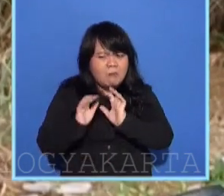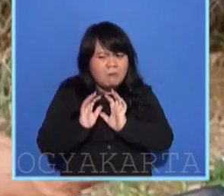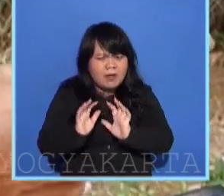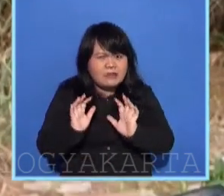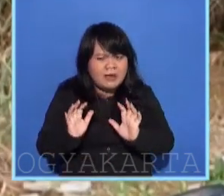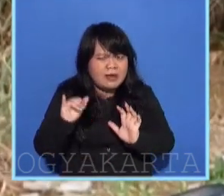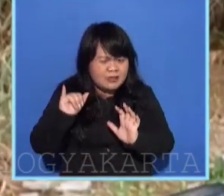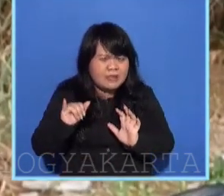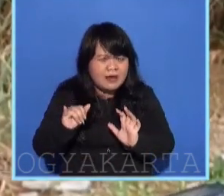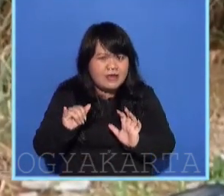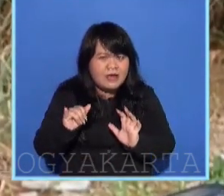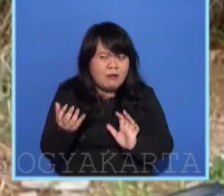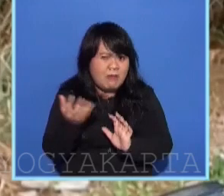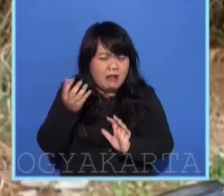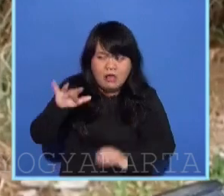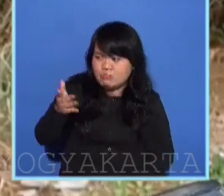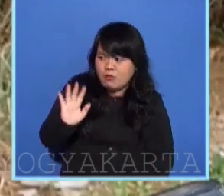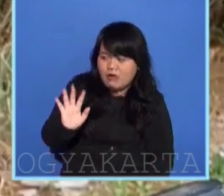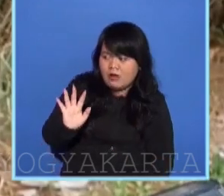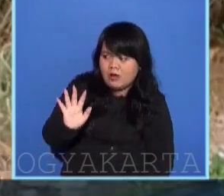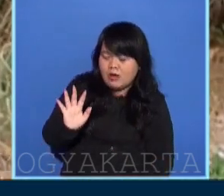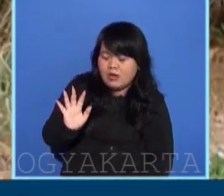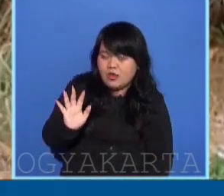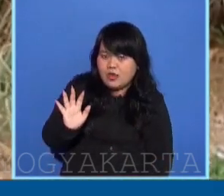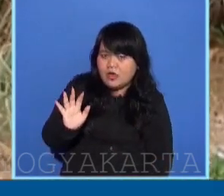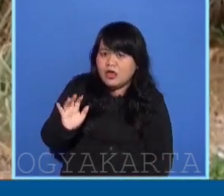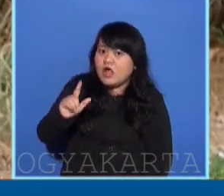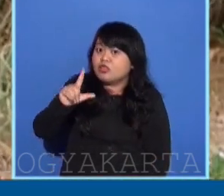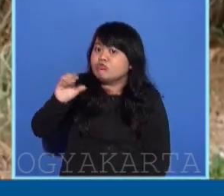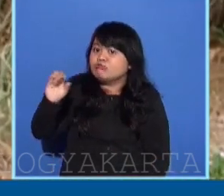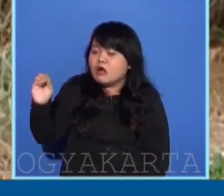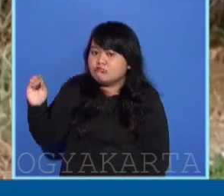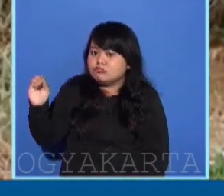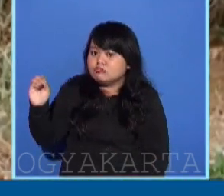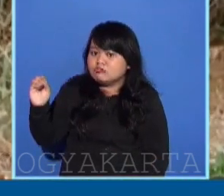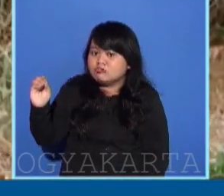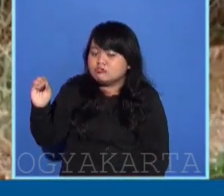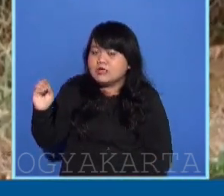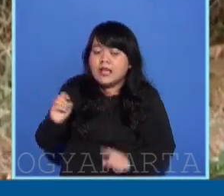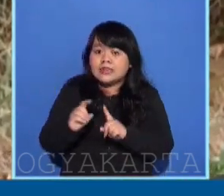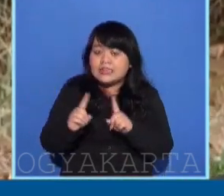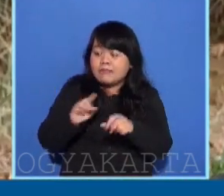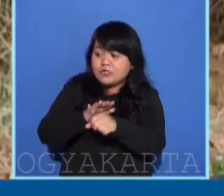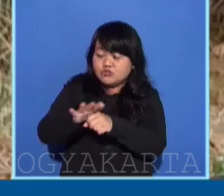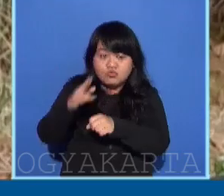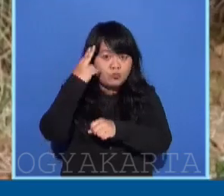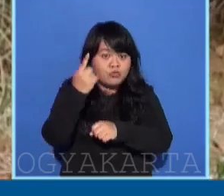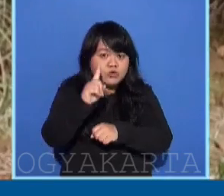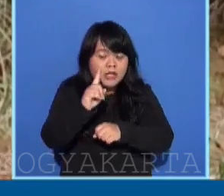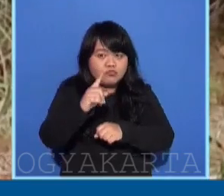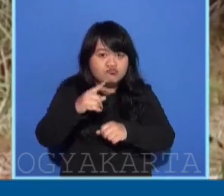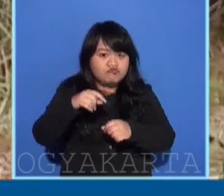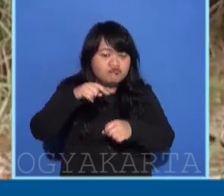oh as moten Bu prab kand 700 Oh ngen Ning Menik cekap dingge setunggal